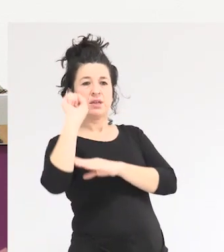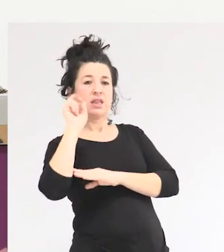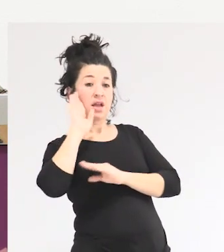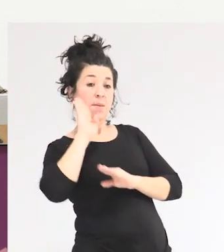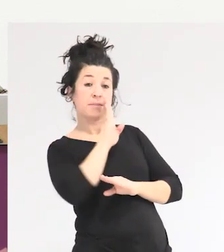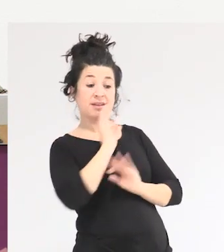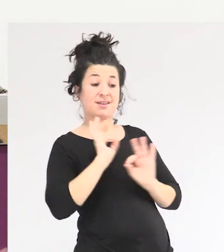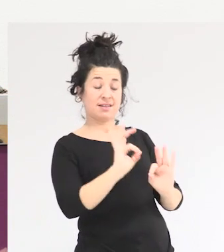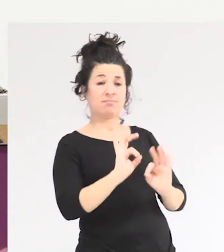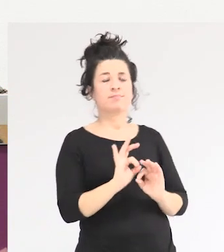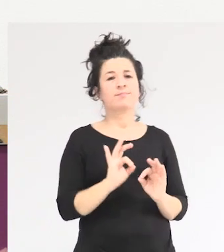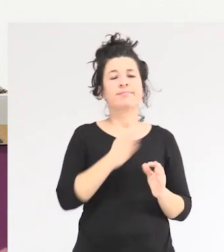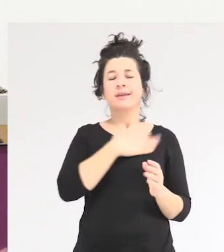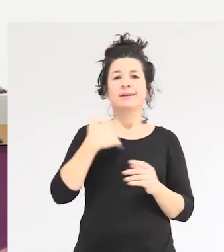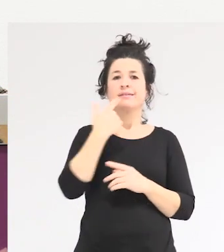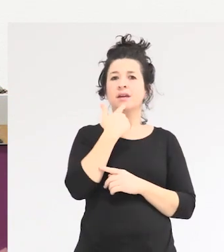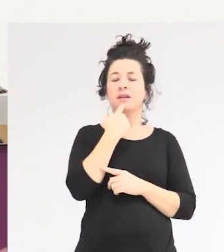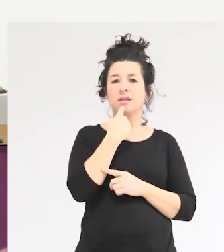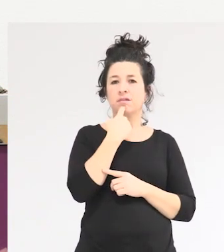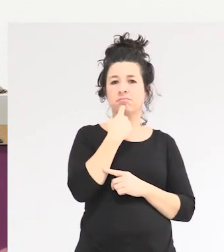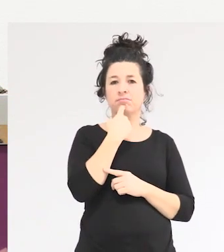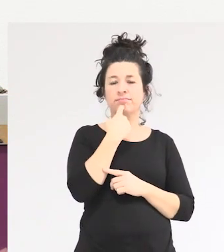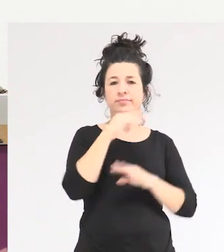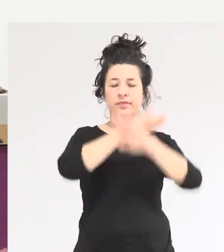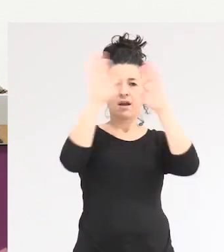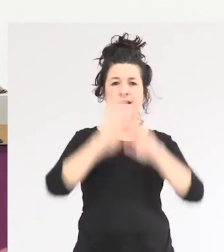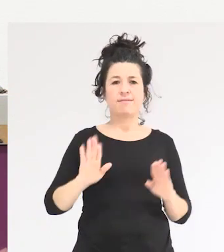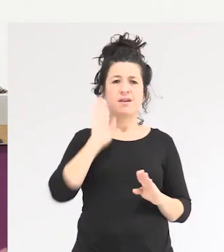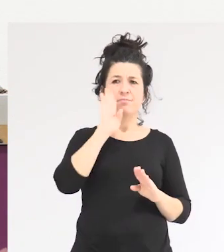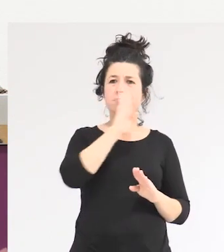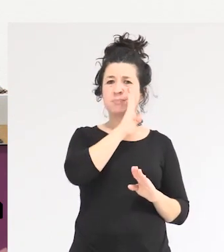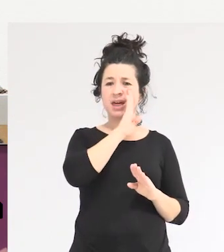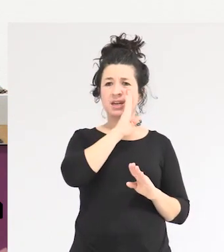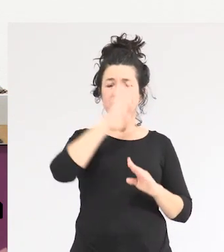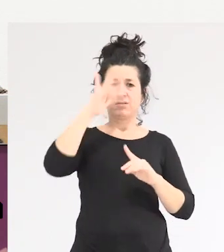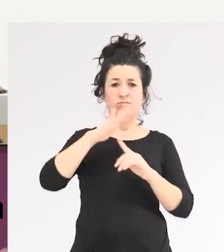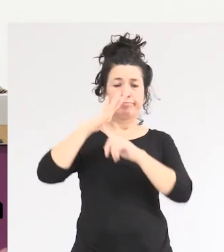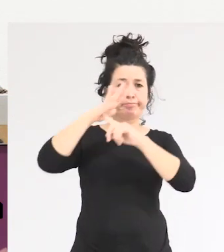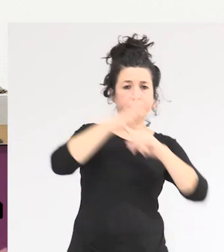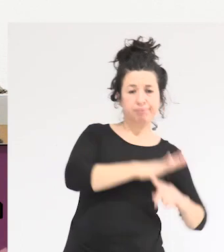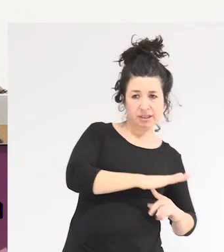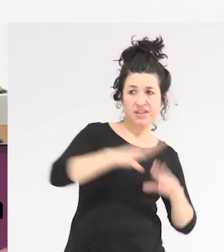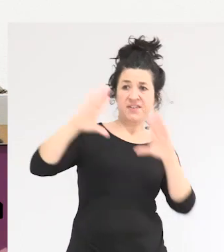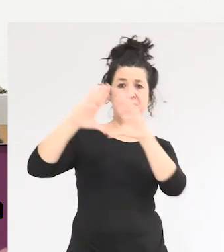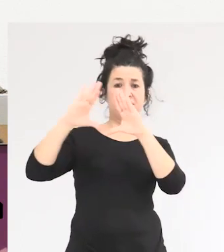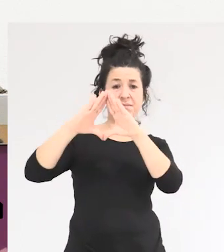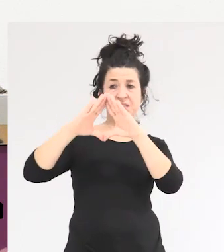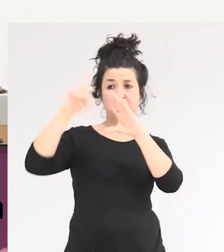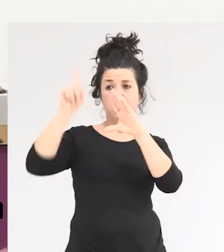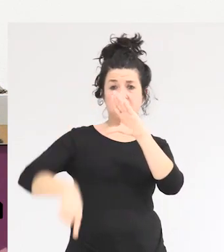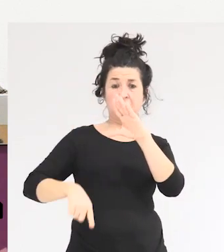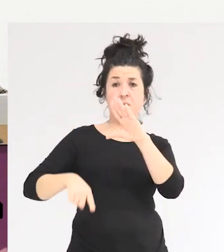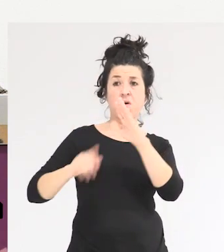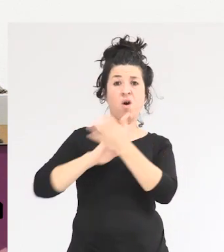besan nahi dudana da, amok baztertuak izan garela, feminismoak ere estuela gehiagi landu, gai